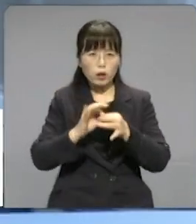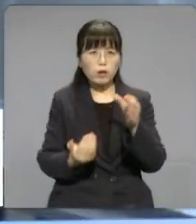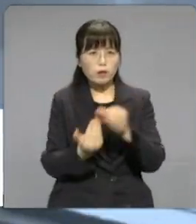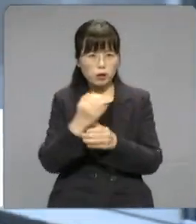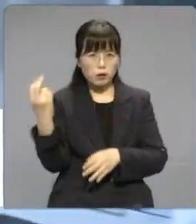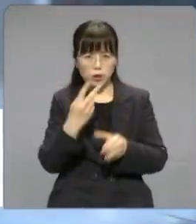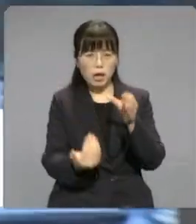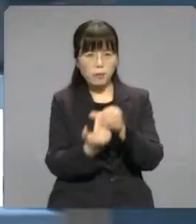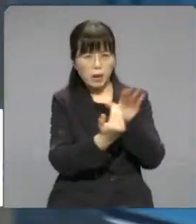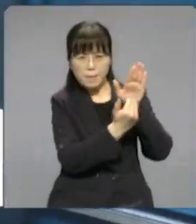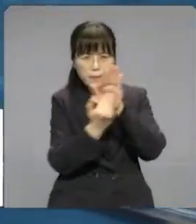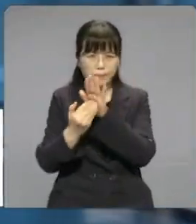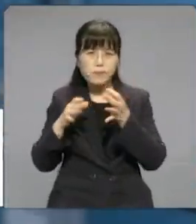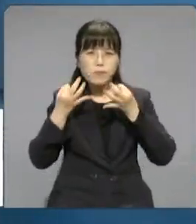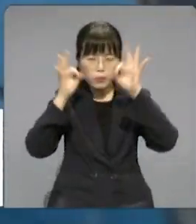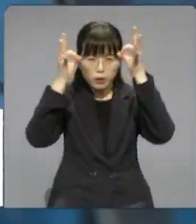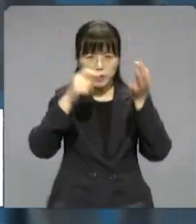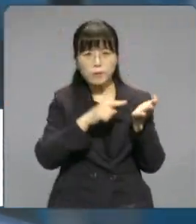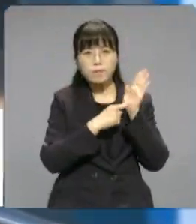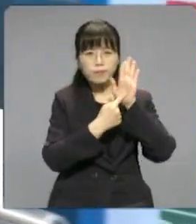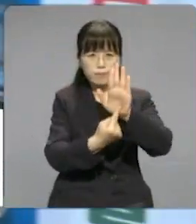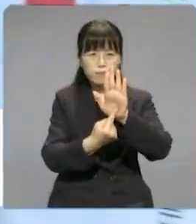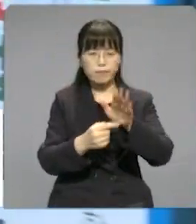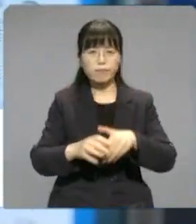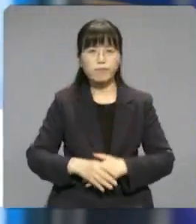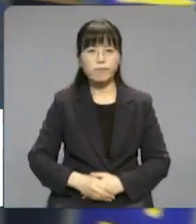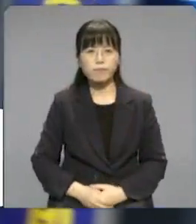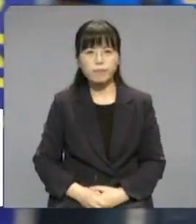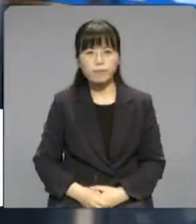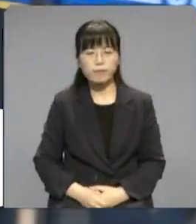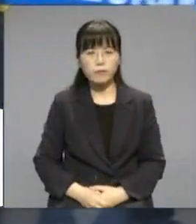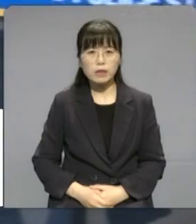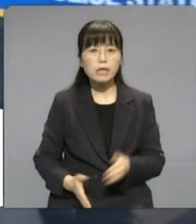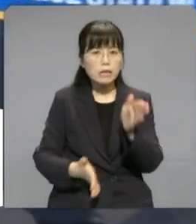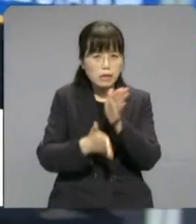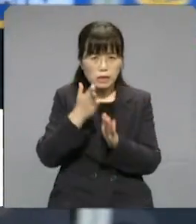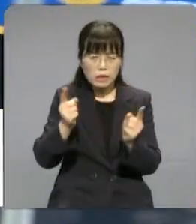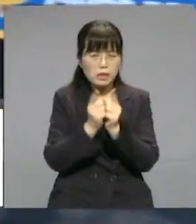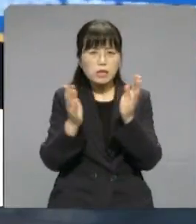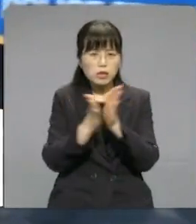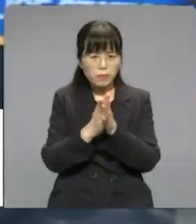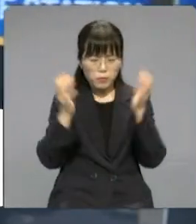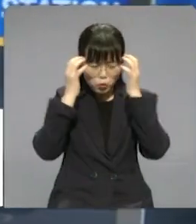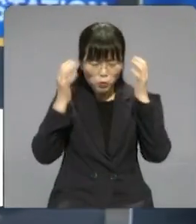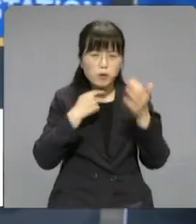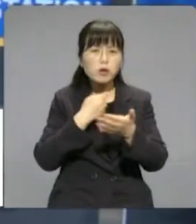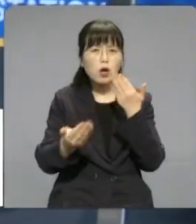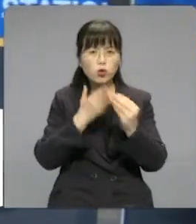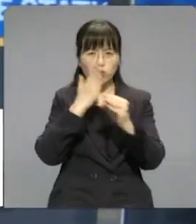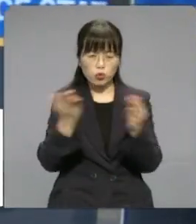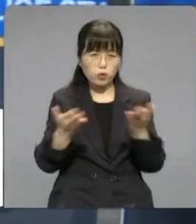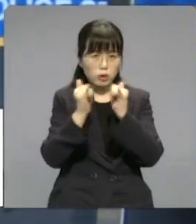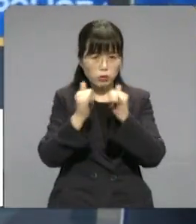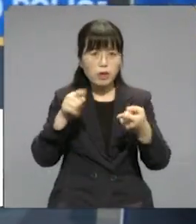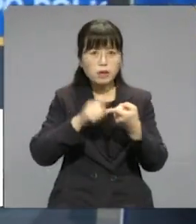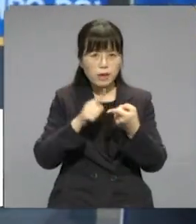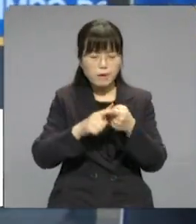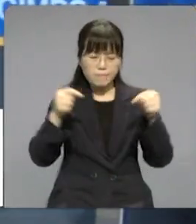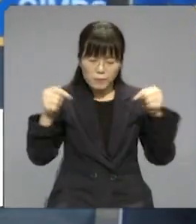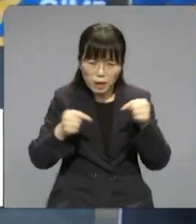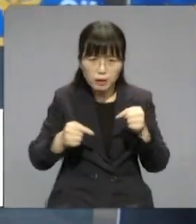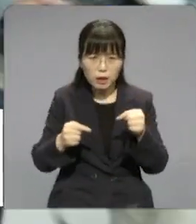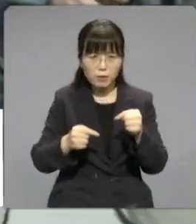사건 재발 방지에 총력을 기울이겠다고 밝혔습니다. 시는 직접적인 트라우마를 겪고 있는 직원들에 대한